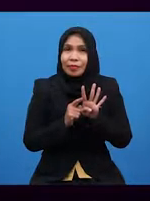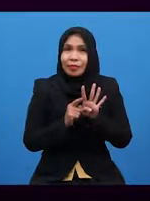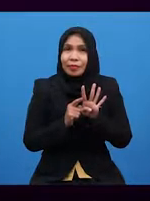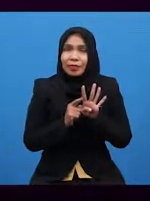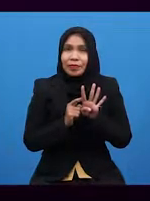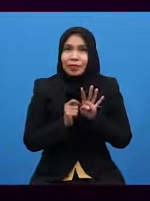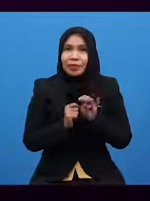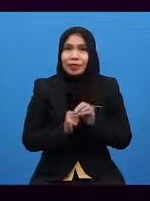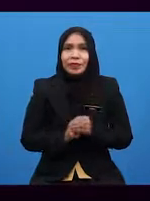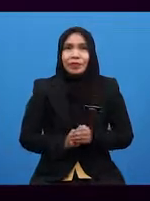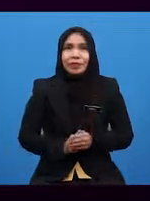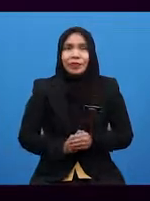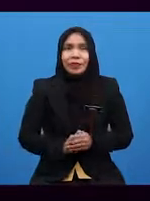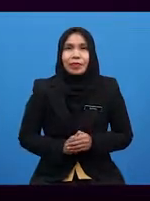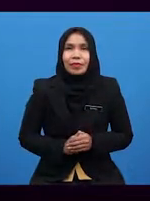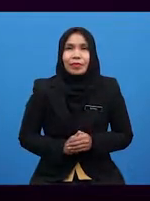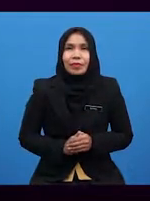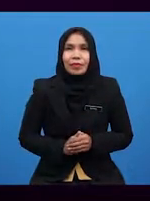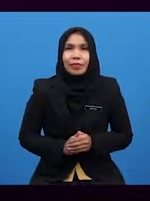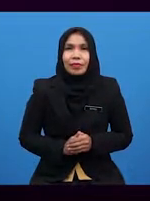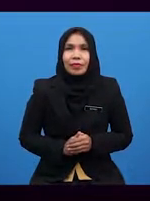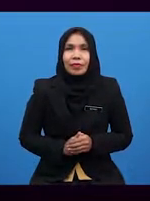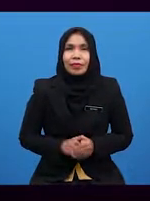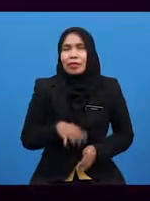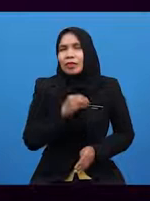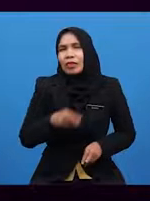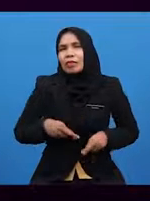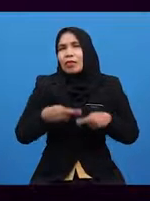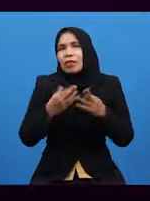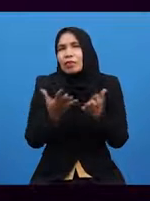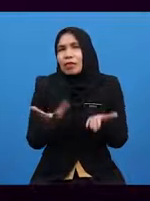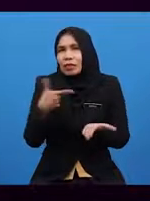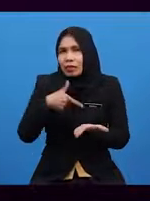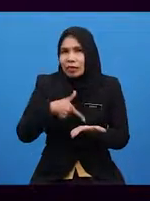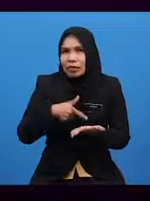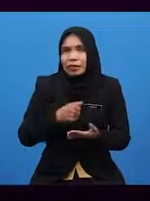1898 hingga 1986 dan ramai lagi.